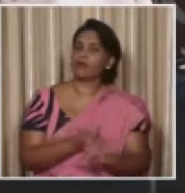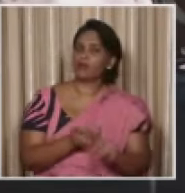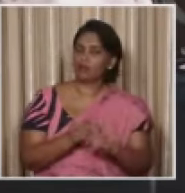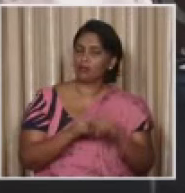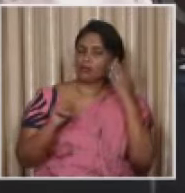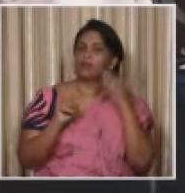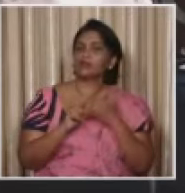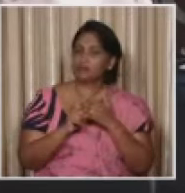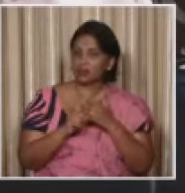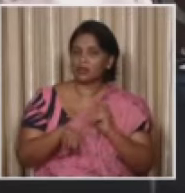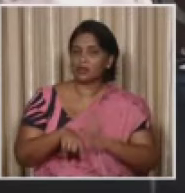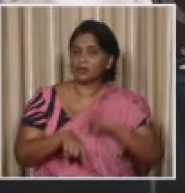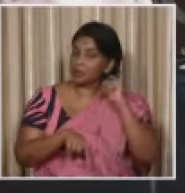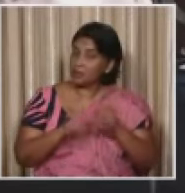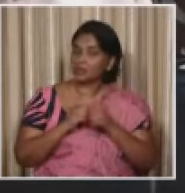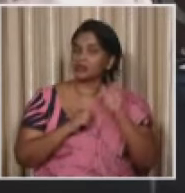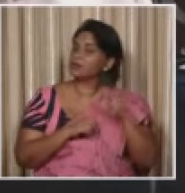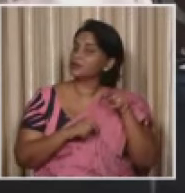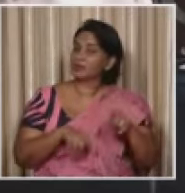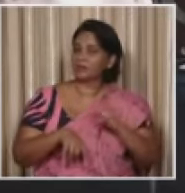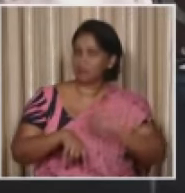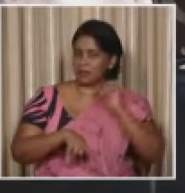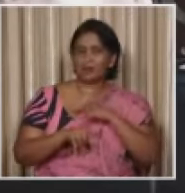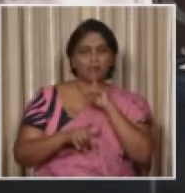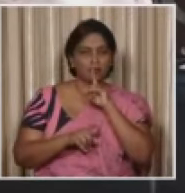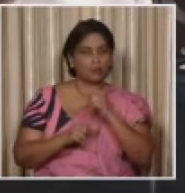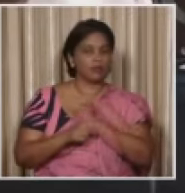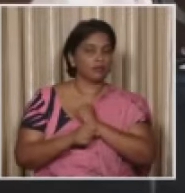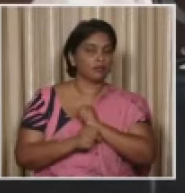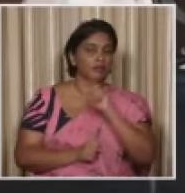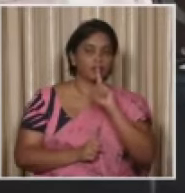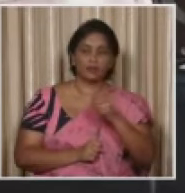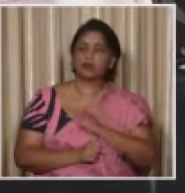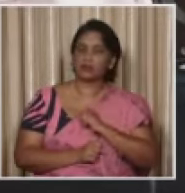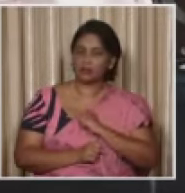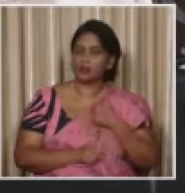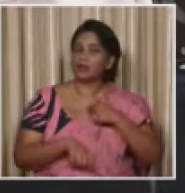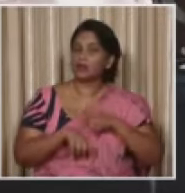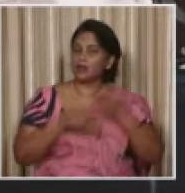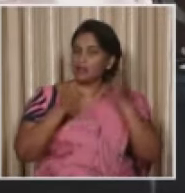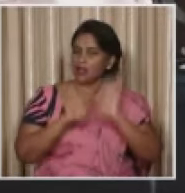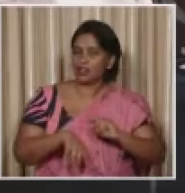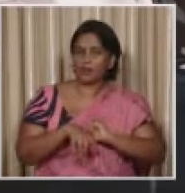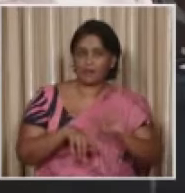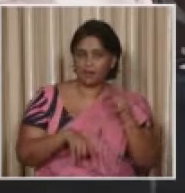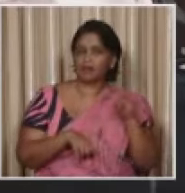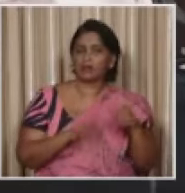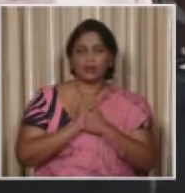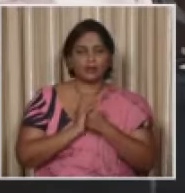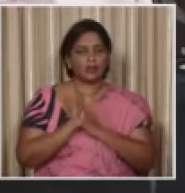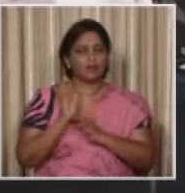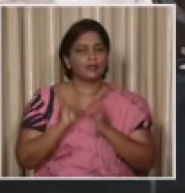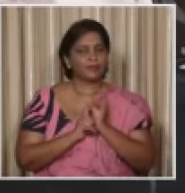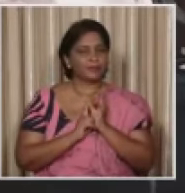යොමු වීමේ අවදානමක් තියනවා කියන අනතුරු එඟවීම අපි ආණ්ඩුවට කරන්න කැමති මගේ අවසාන විනාඩිය ගරු මුලාසන අරුඩ මන්ත්‍රීතුමනි